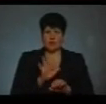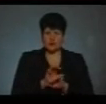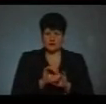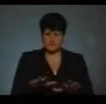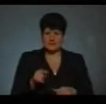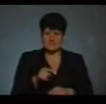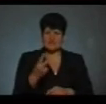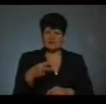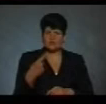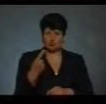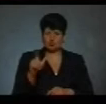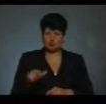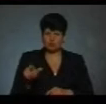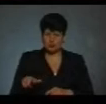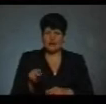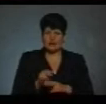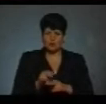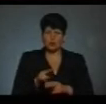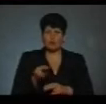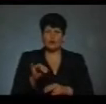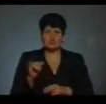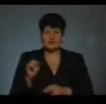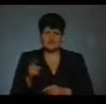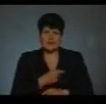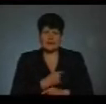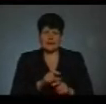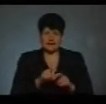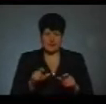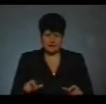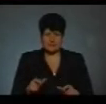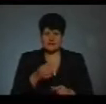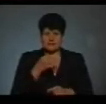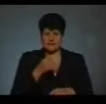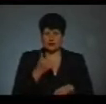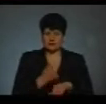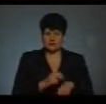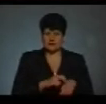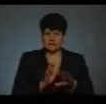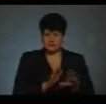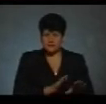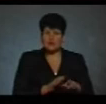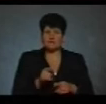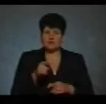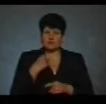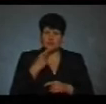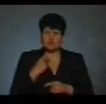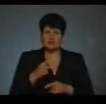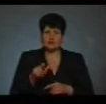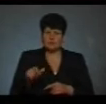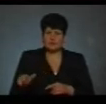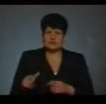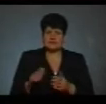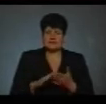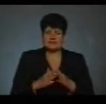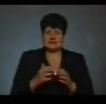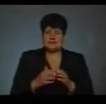них 21 людину лікують в Почаєвській районній лікарні. Про це повідомив головний лікар цього медзакладу Богдан Кучер. За його словами, в пацієнтів стан